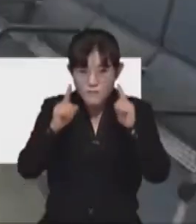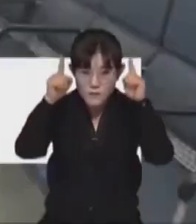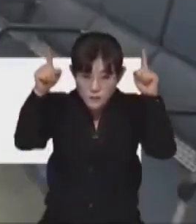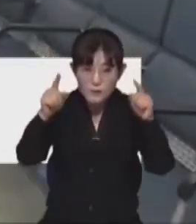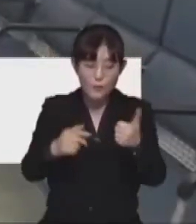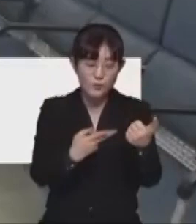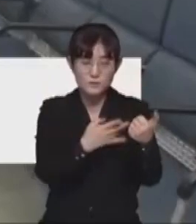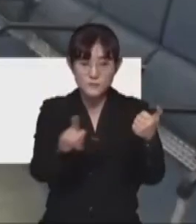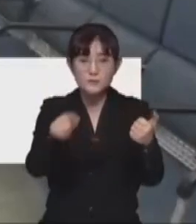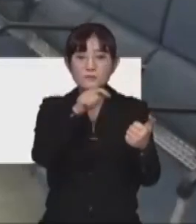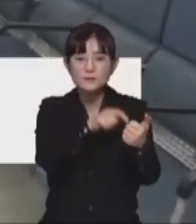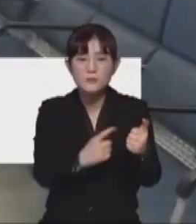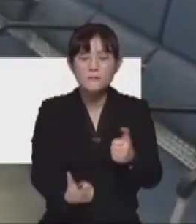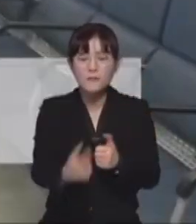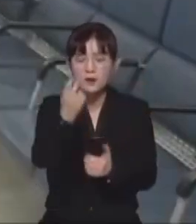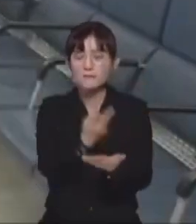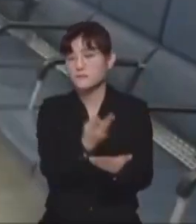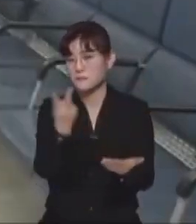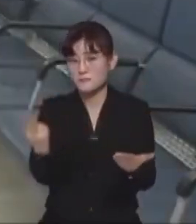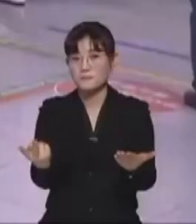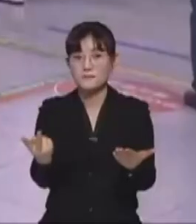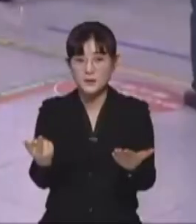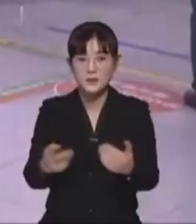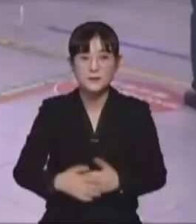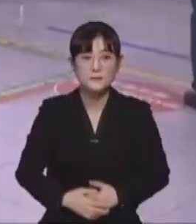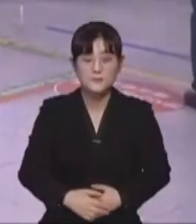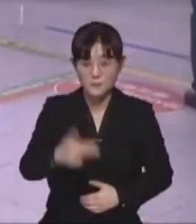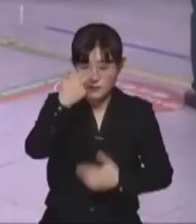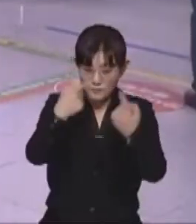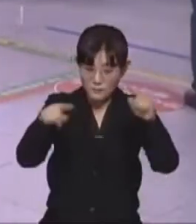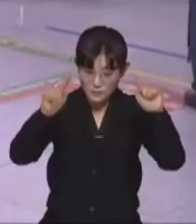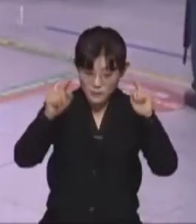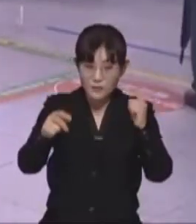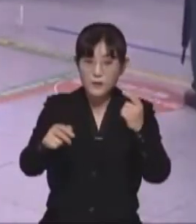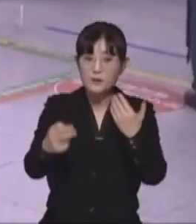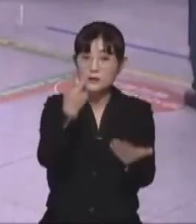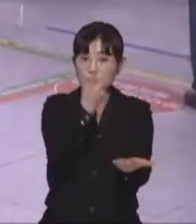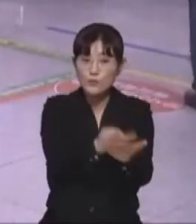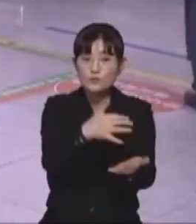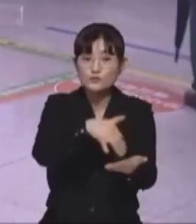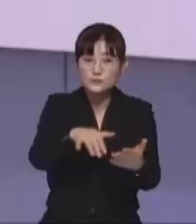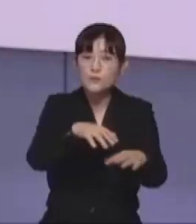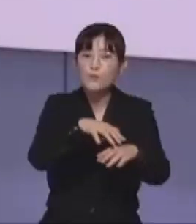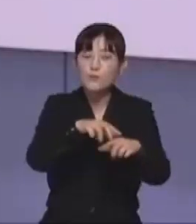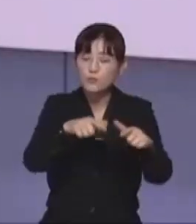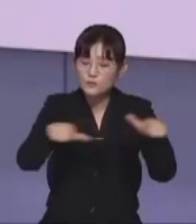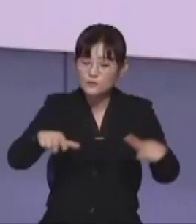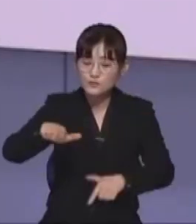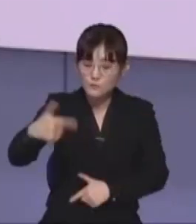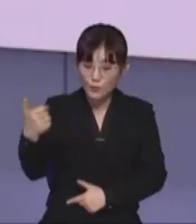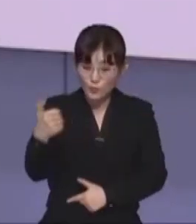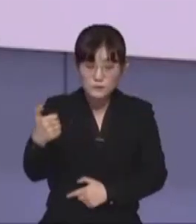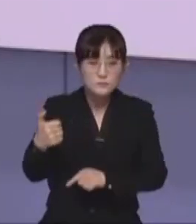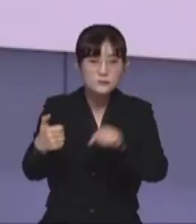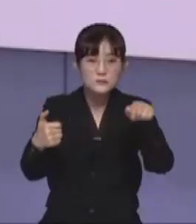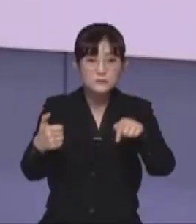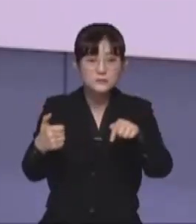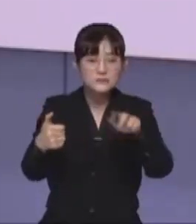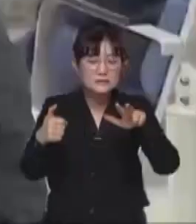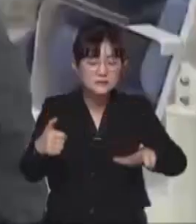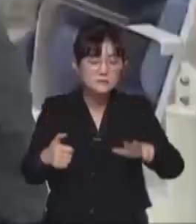50대 늑막염 환자도 조기 퇴원 당했습니다. 조선대병원 입원 환자는 평소 650명에서 450명으로